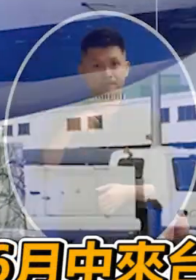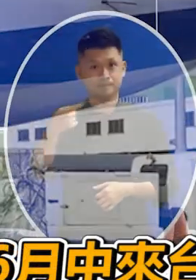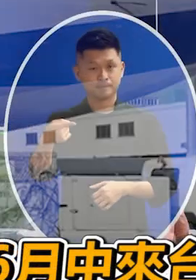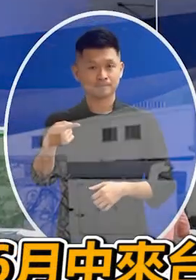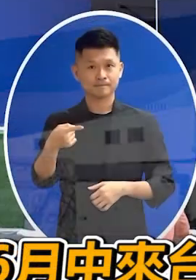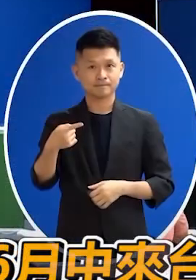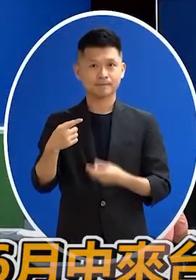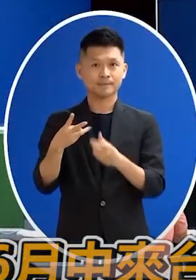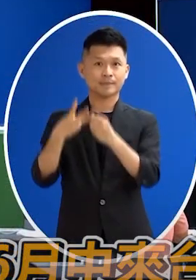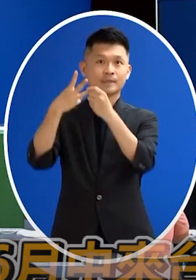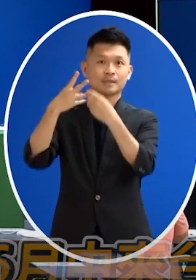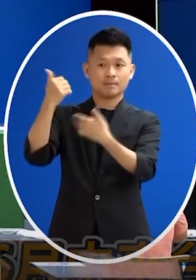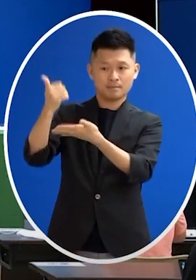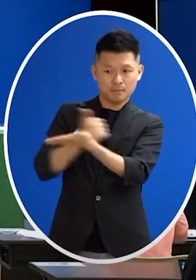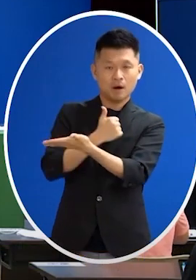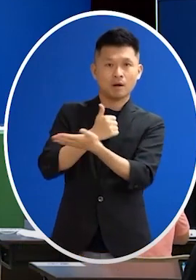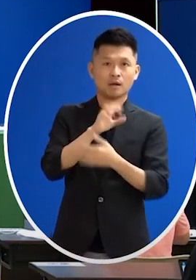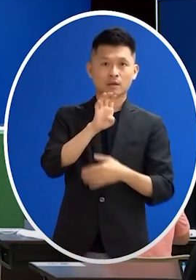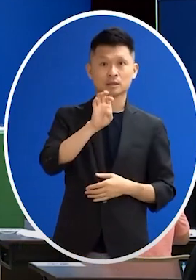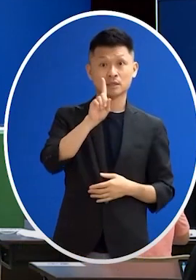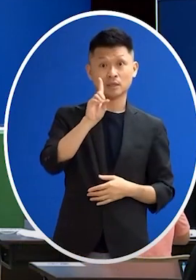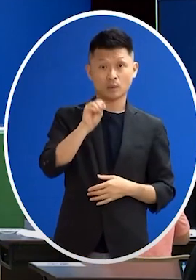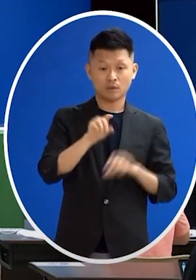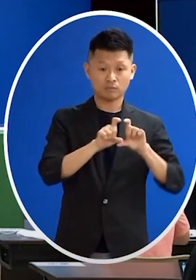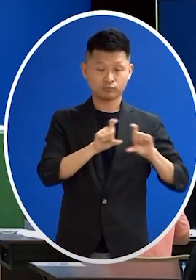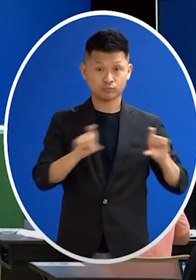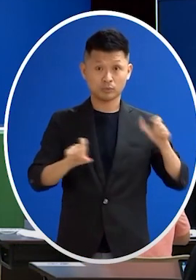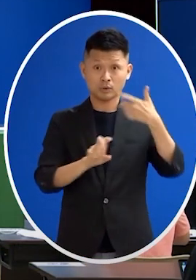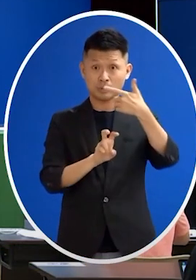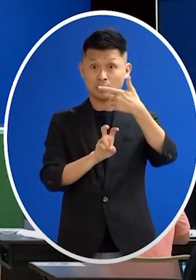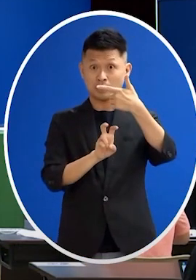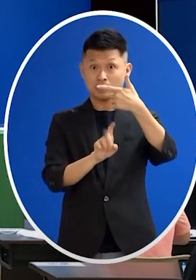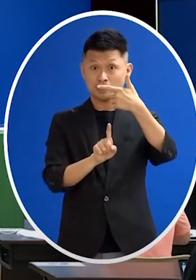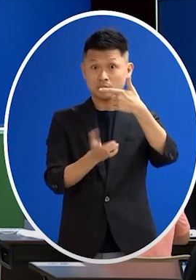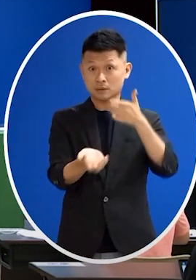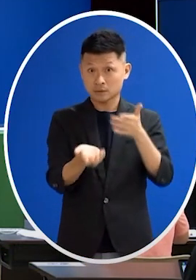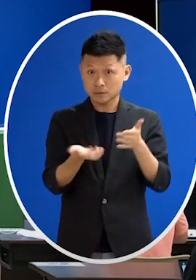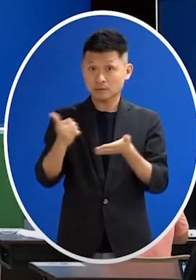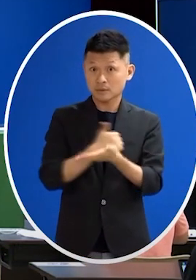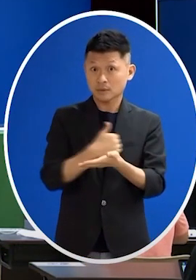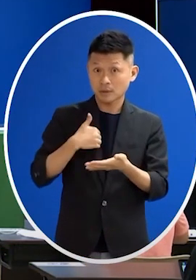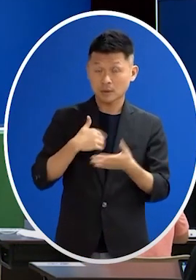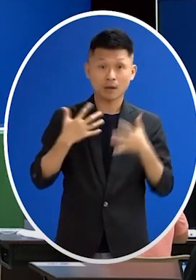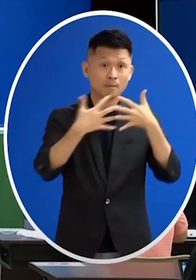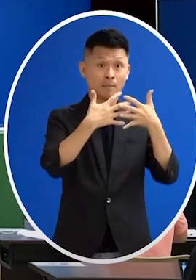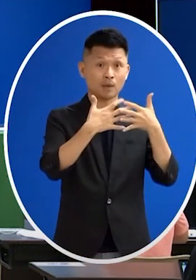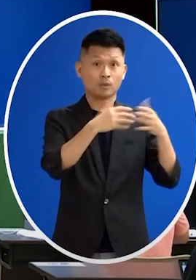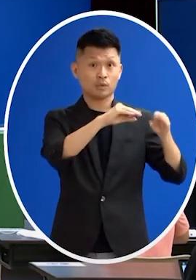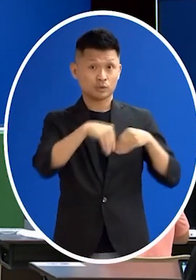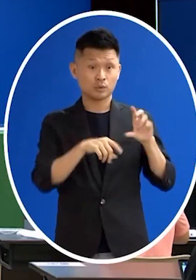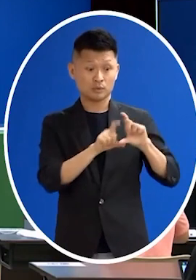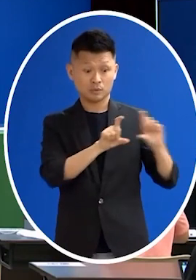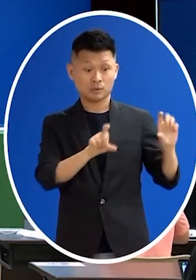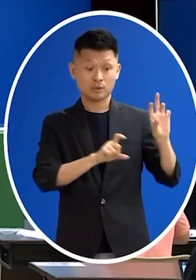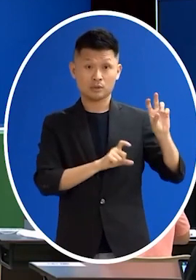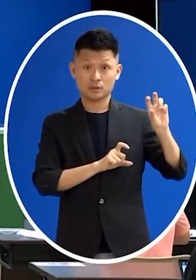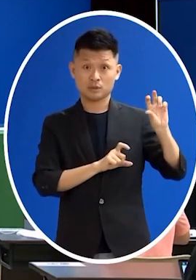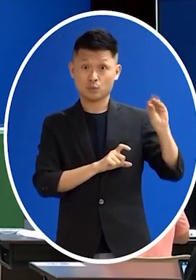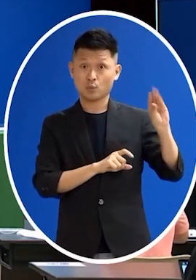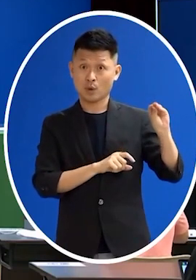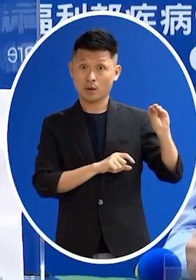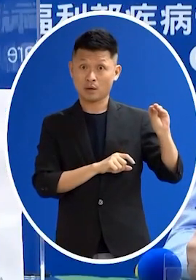是41万剂有机会在20号就抵台吗？那另外美国捐赠的75万剂什么时候会到？谢谢。 什